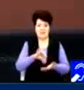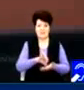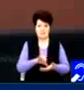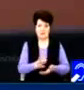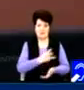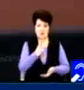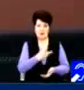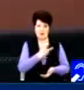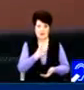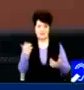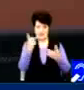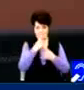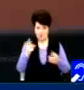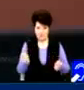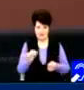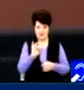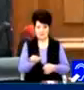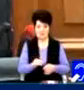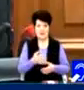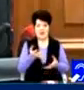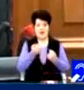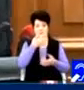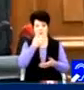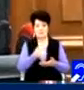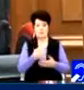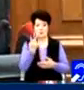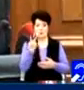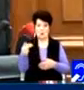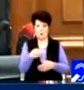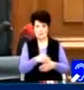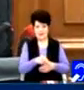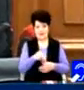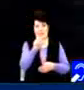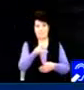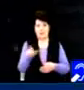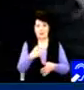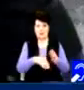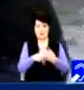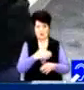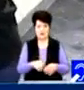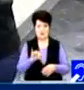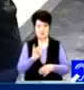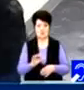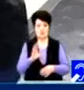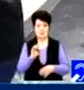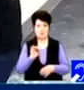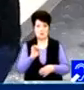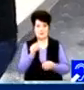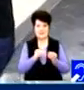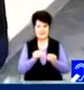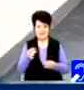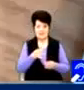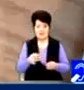am dorit o să fie una informată și asumată astfel peste 2000 de persoane cu dizabilități și persoane de suport din 10 raioane